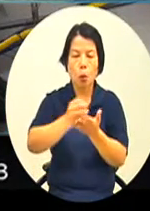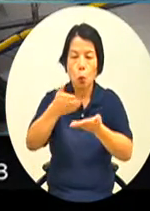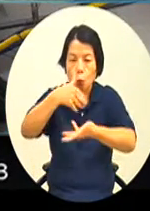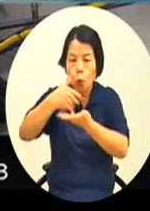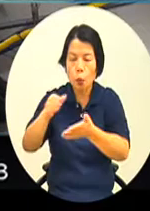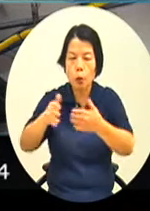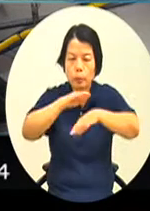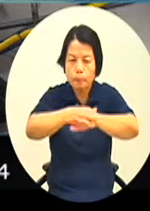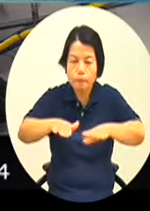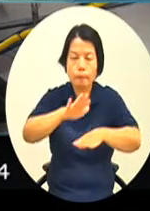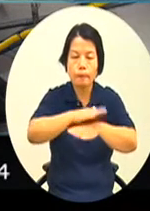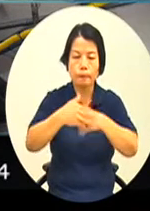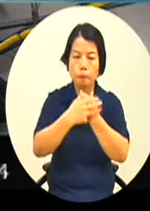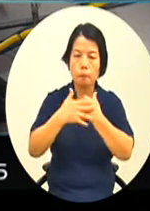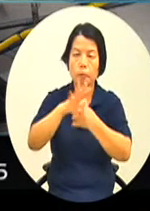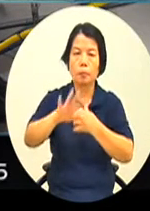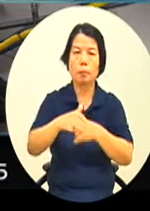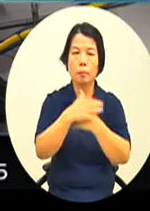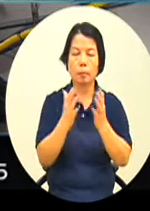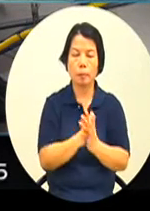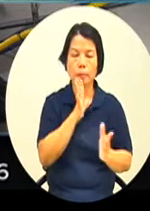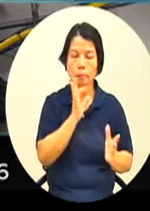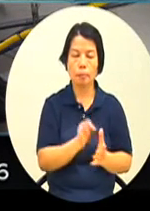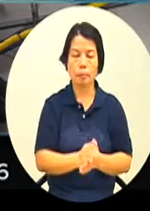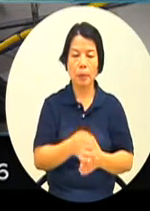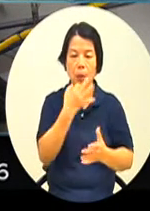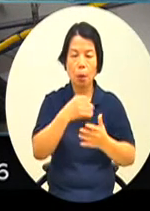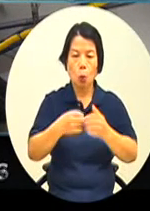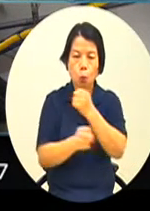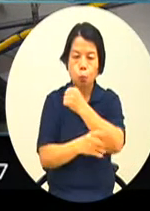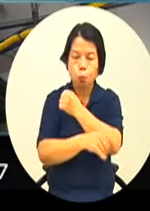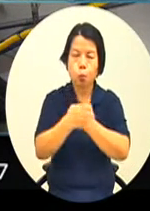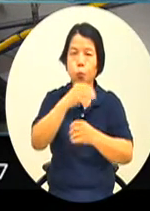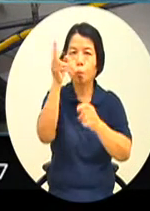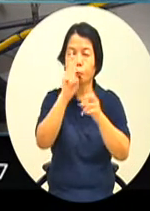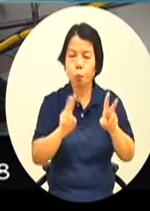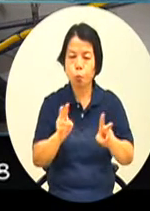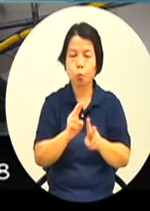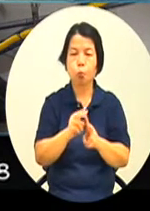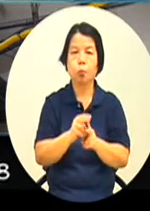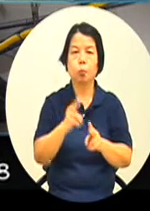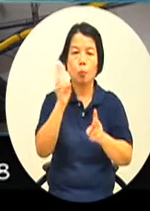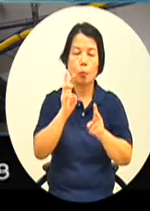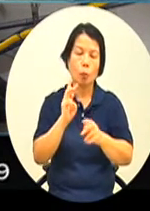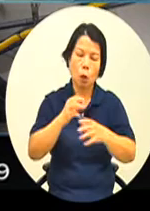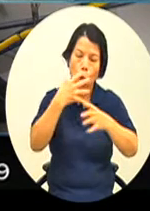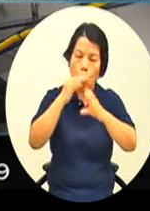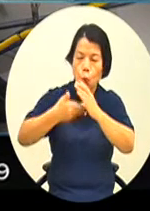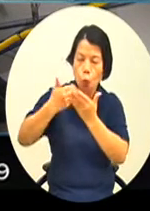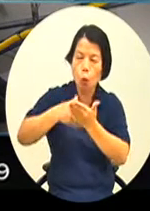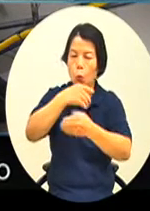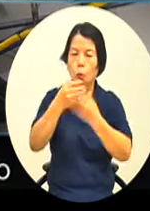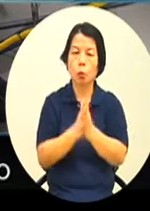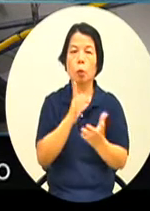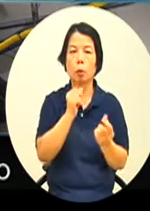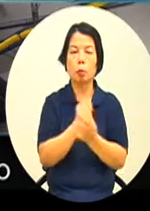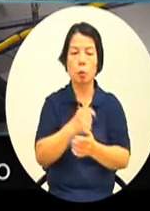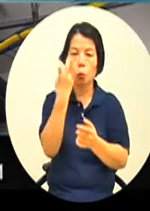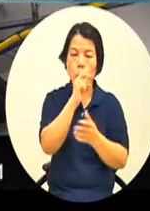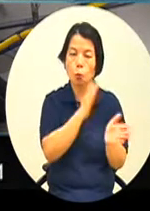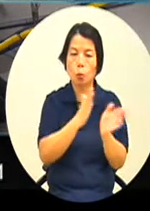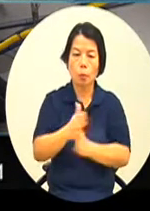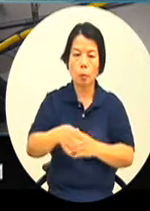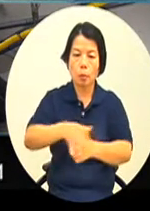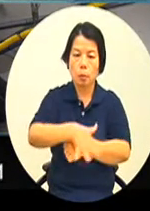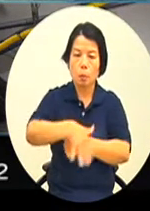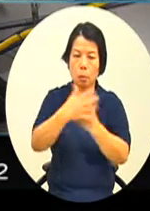公环境友善化部分，包括在节能措施上，我们跟经发局合作设置的这个智慧节能管理系统哦，我们善用